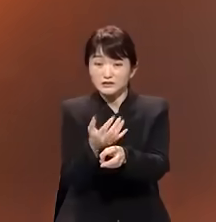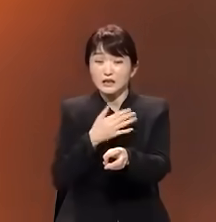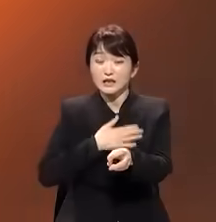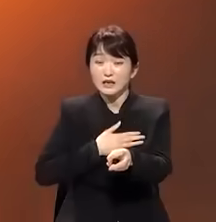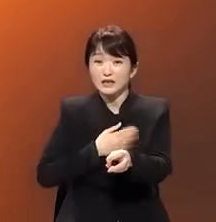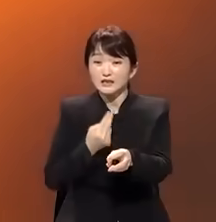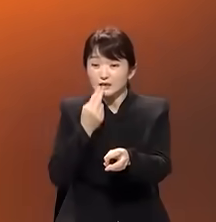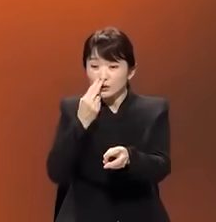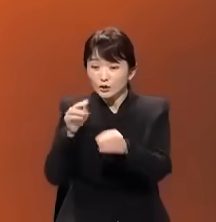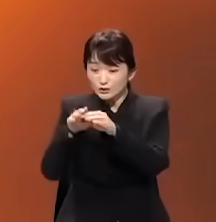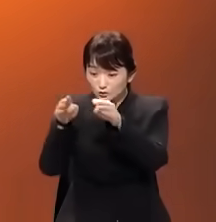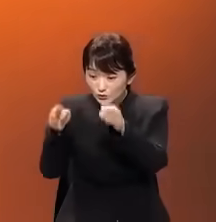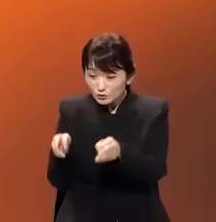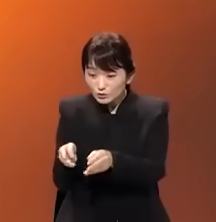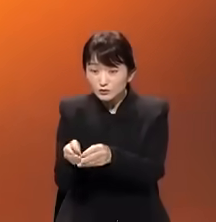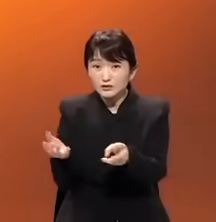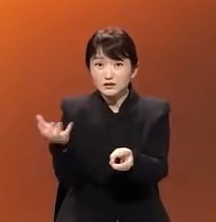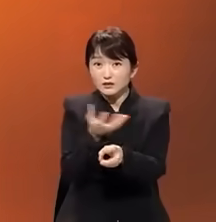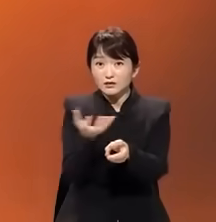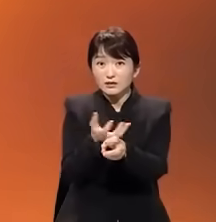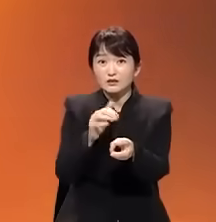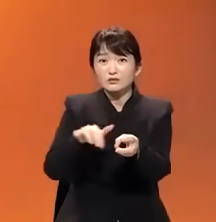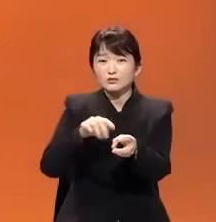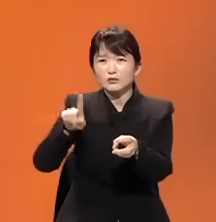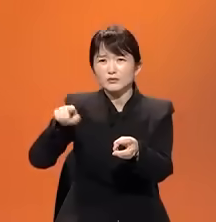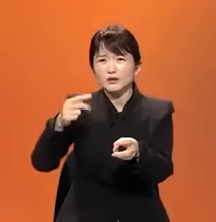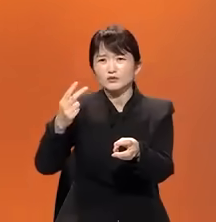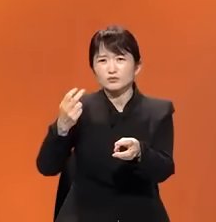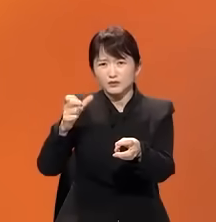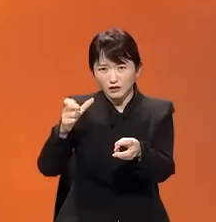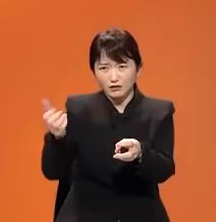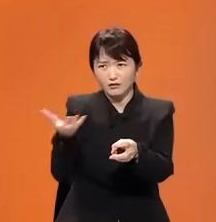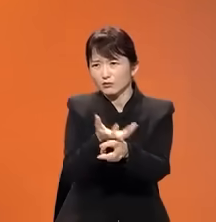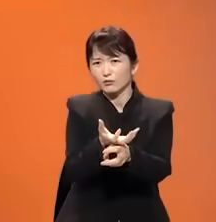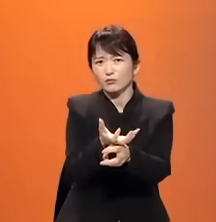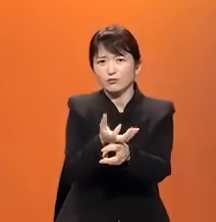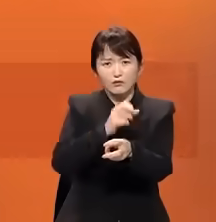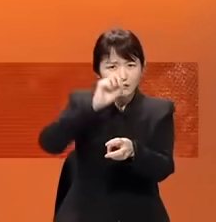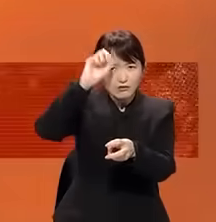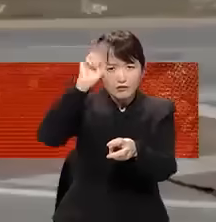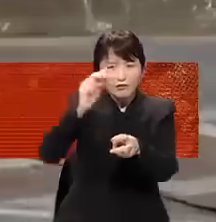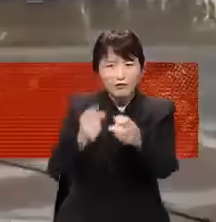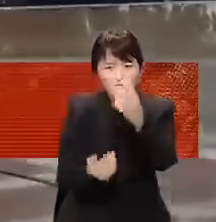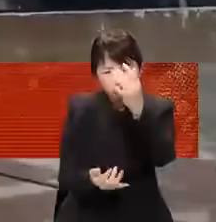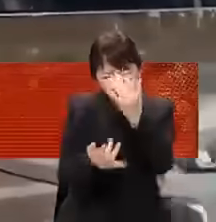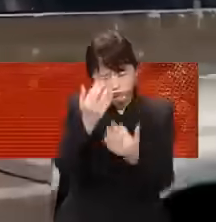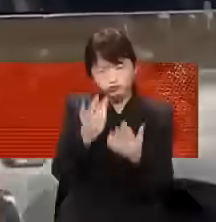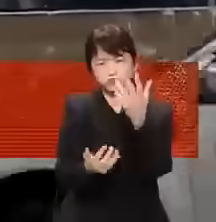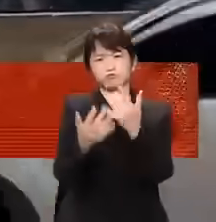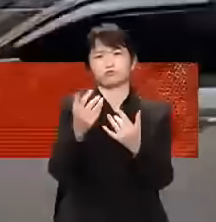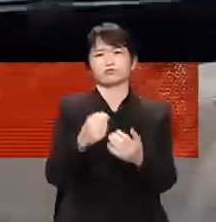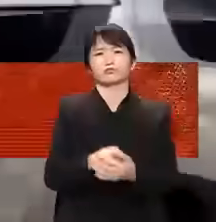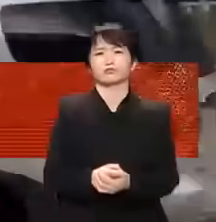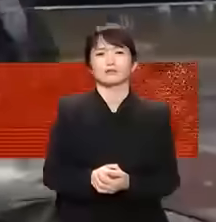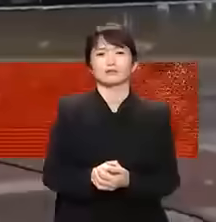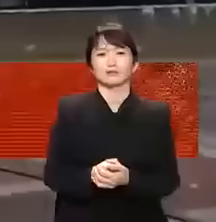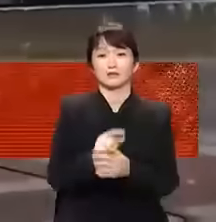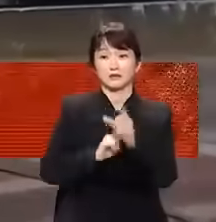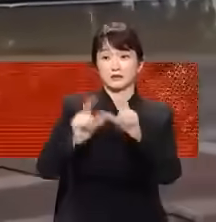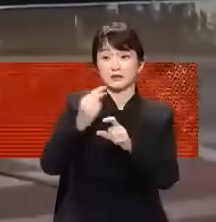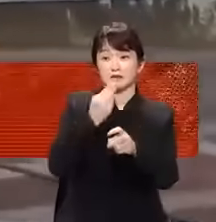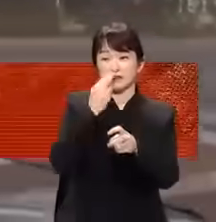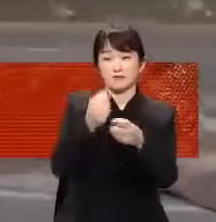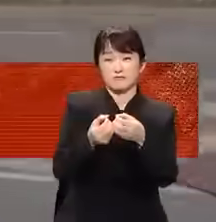흔히하는 가스통 무려 125 개나 실려 있었습니다이 갑작스러운 사고로 트럭에 불이 붙었는데 거기에 더의